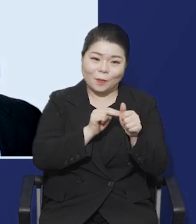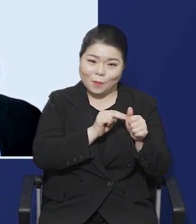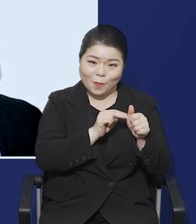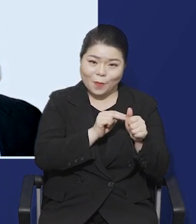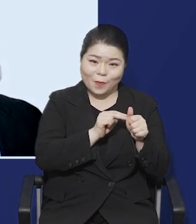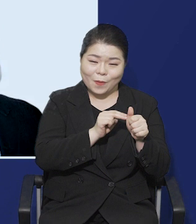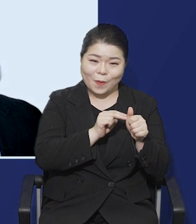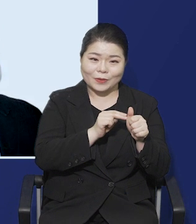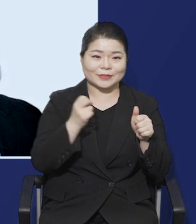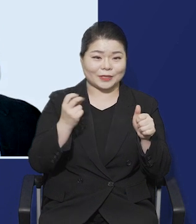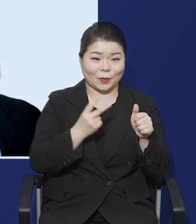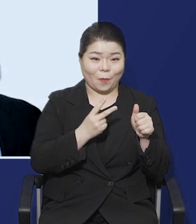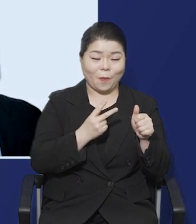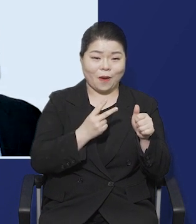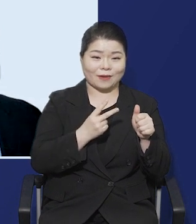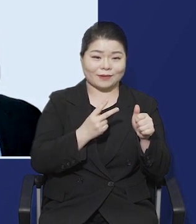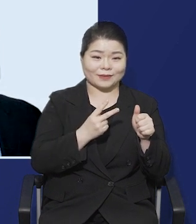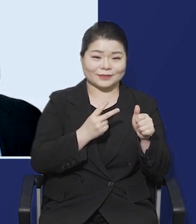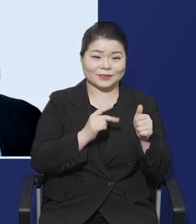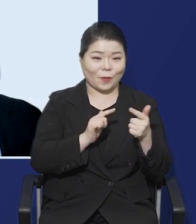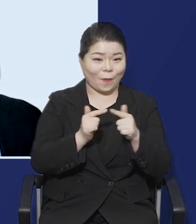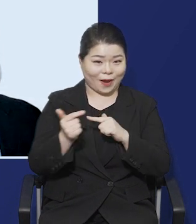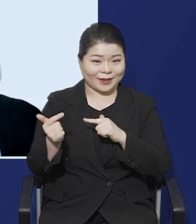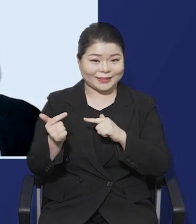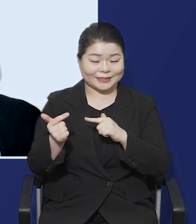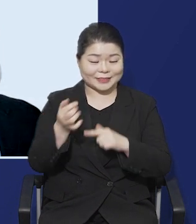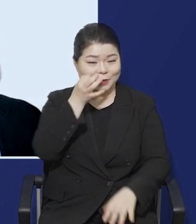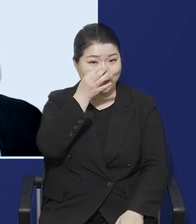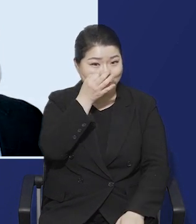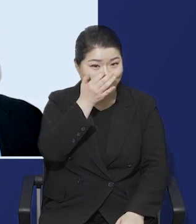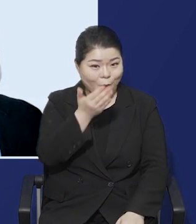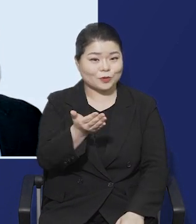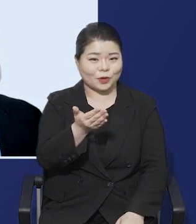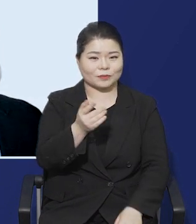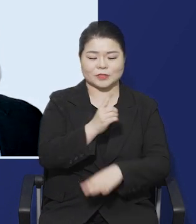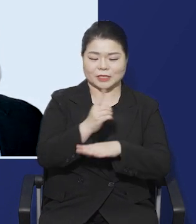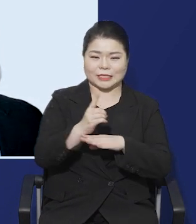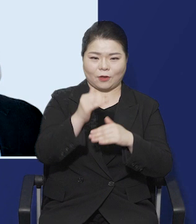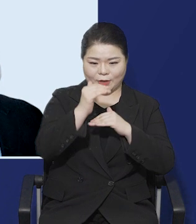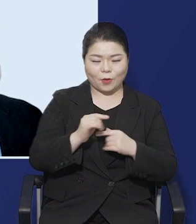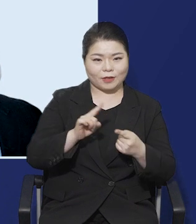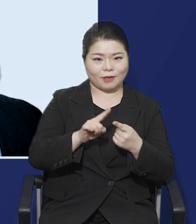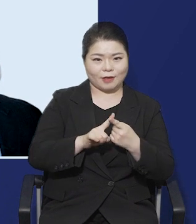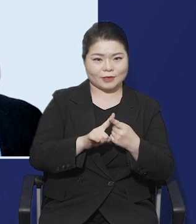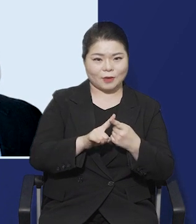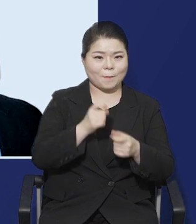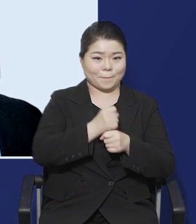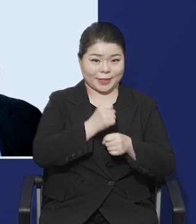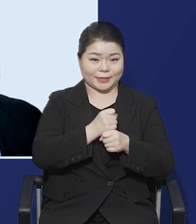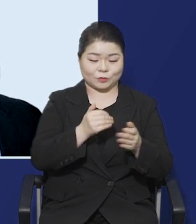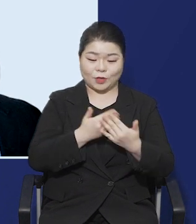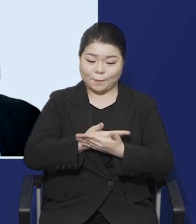솔루션에 대한 요약 정보를 어, 보여주고 다양한 디지털 콘텐츠 등을